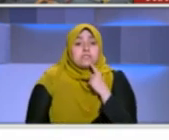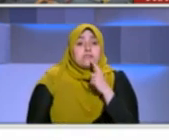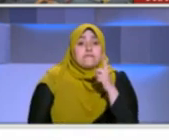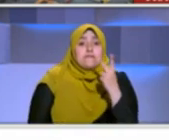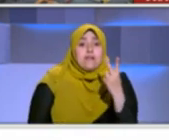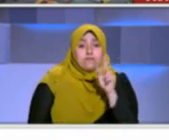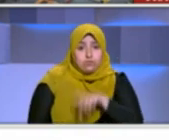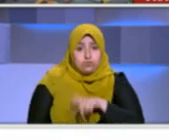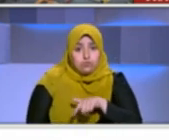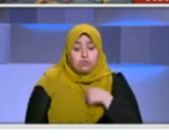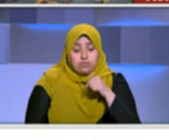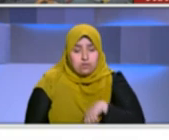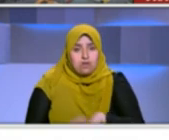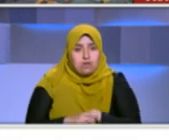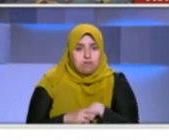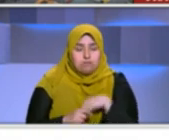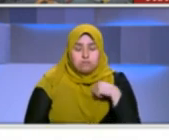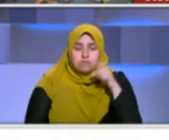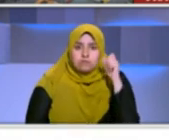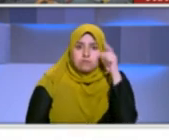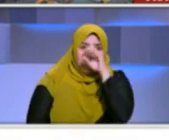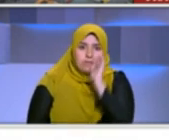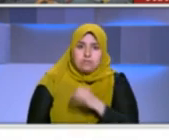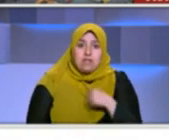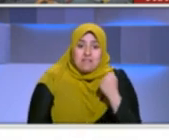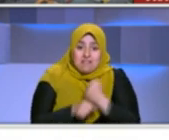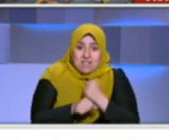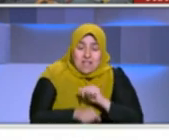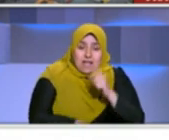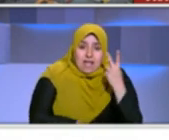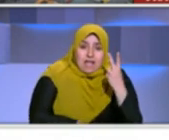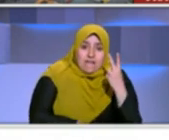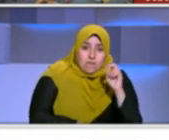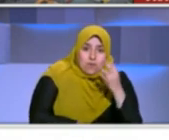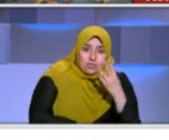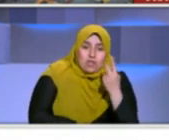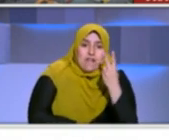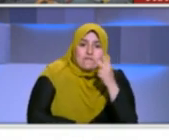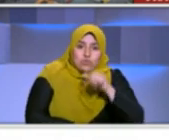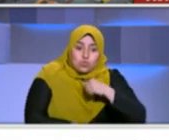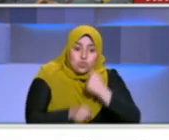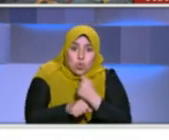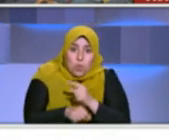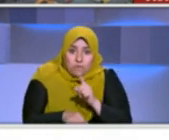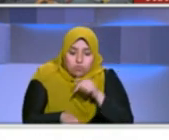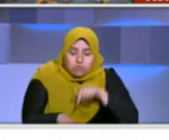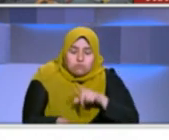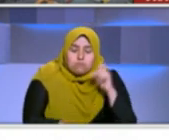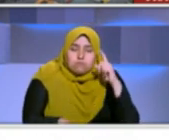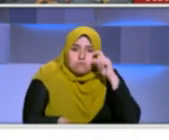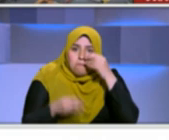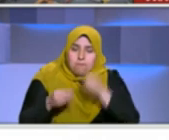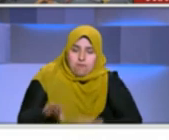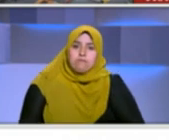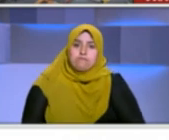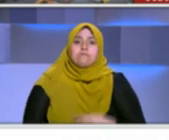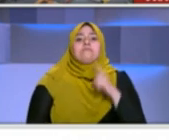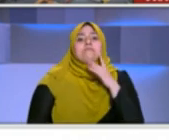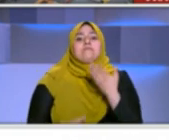2016، ان احنا النهارده كنا في موقف صعب جدا جدا. بالتزامن مع الاجراءات التي تتخذها الدوله، هناك العديد